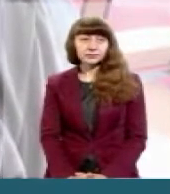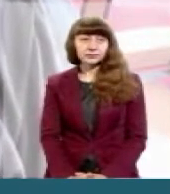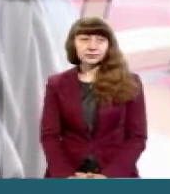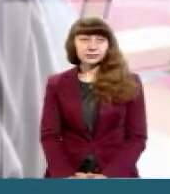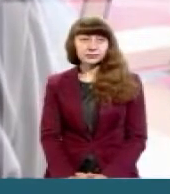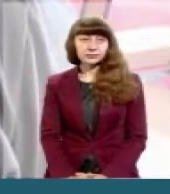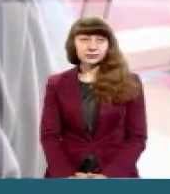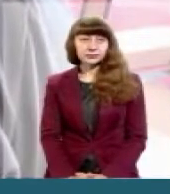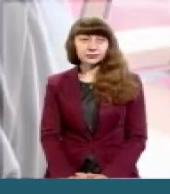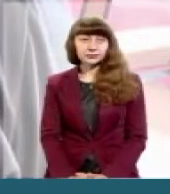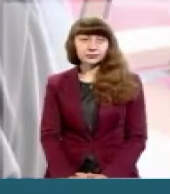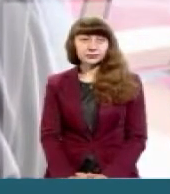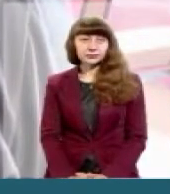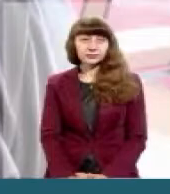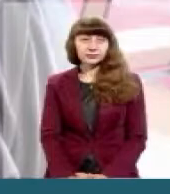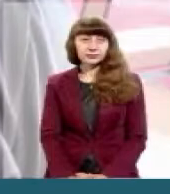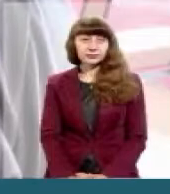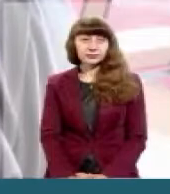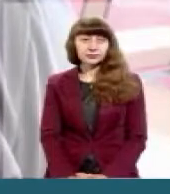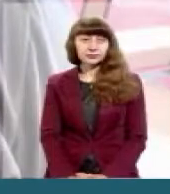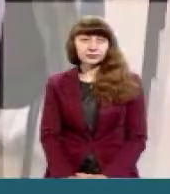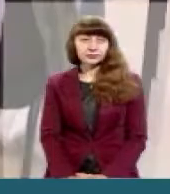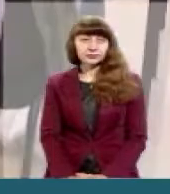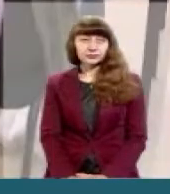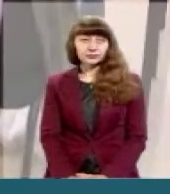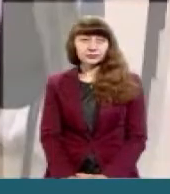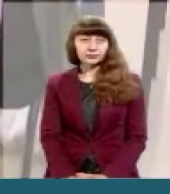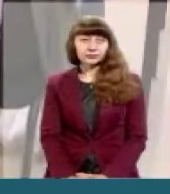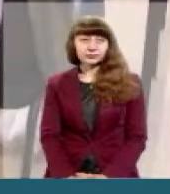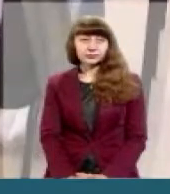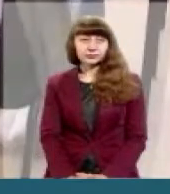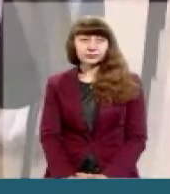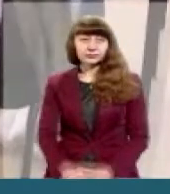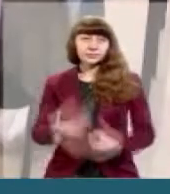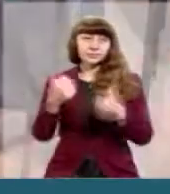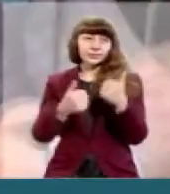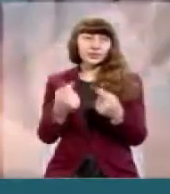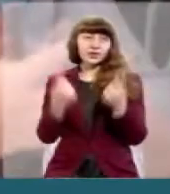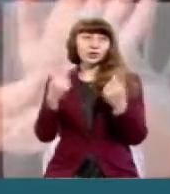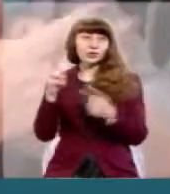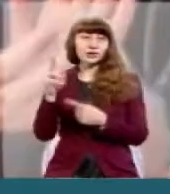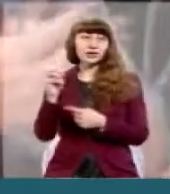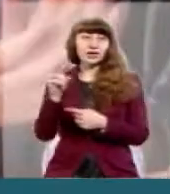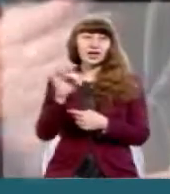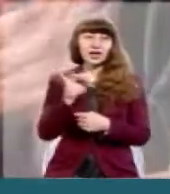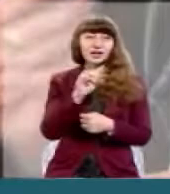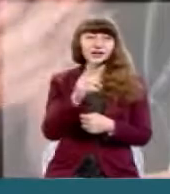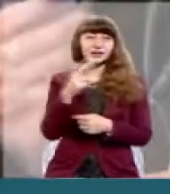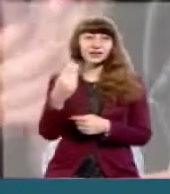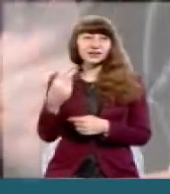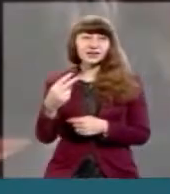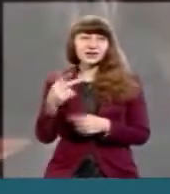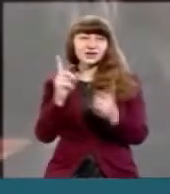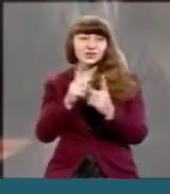изучения культуры другого народа, народов наш, населяющих нашу страну. Суперкелін 2022 байқауына көрермендер де көп жиналған.